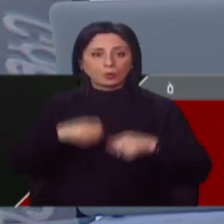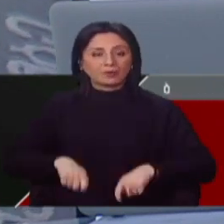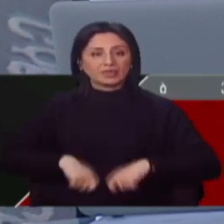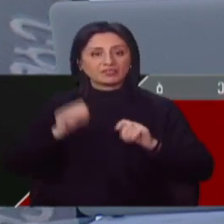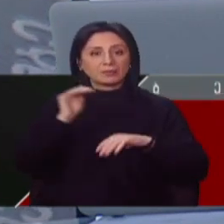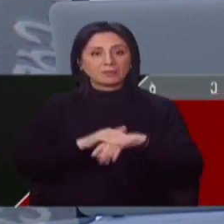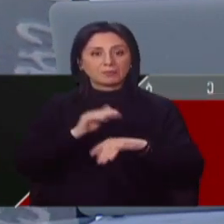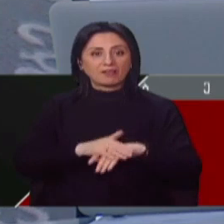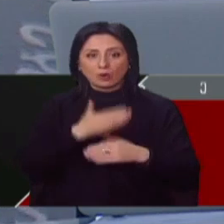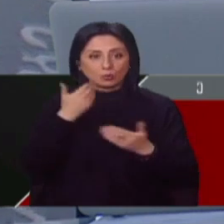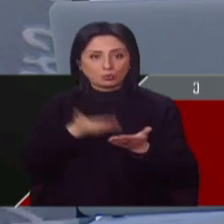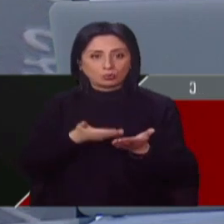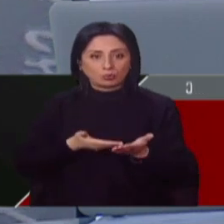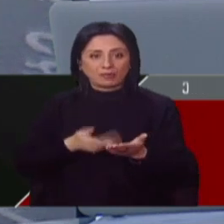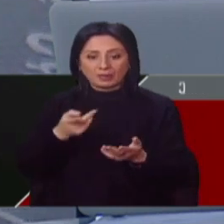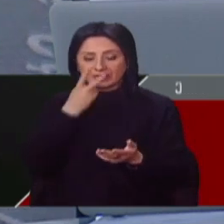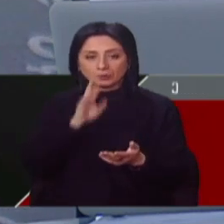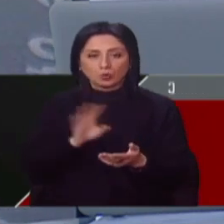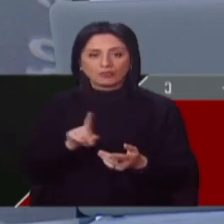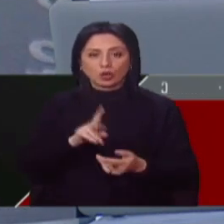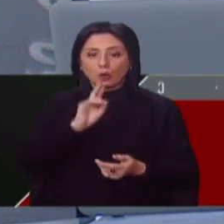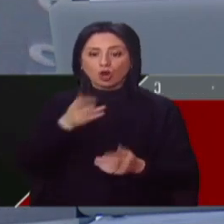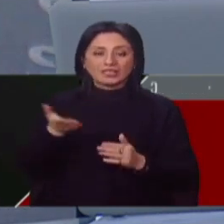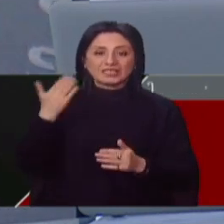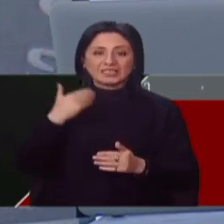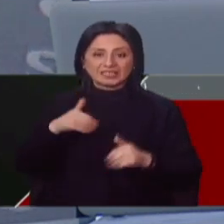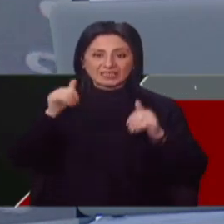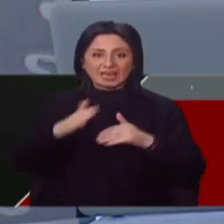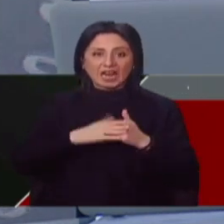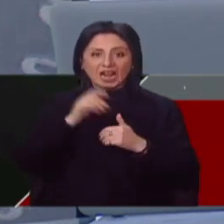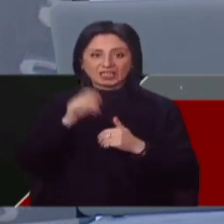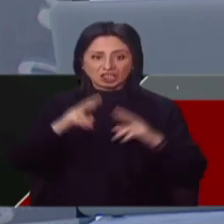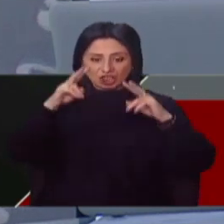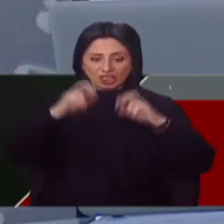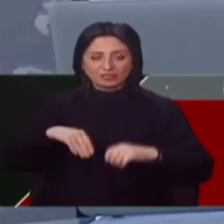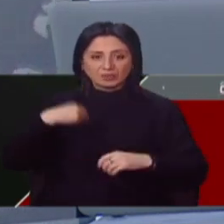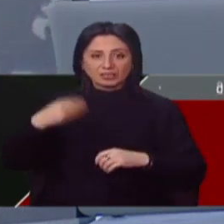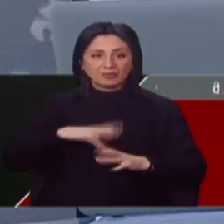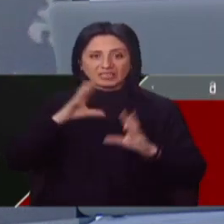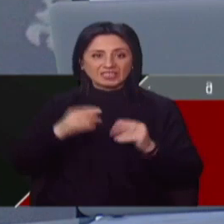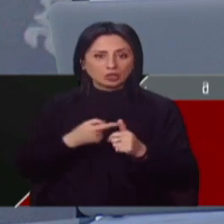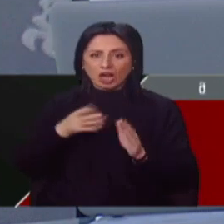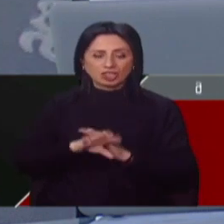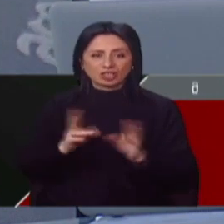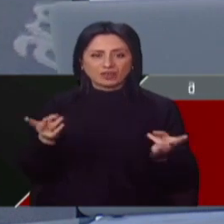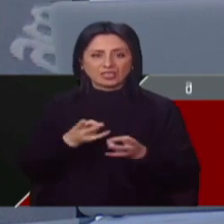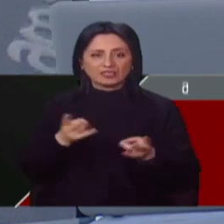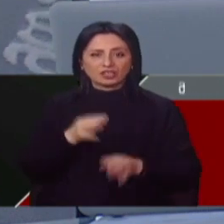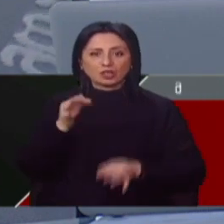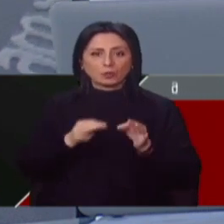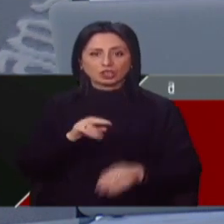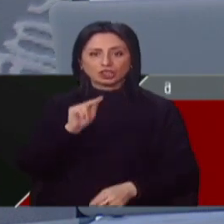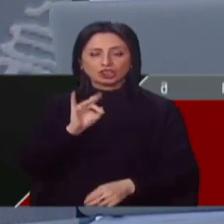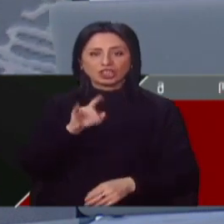darghovis faktebis ar arsebopa. Imis miuxedavad rom 2 tslis tsin gamotaneli ganachenis revizia Strasburgma saertod archatvala sacherot mosamartle